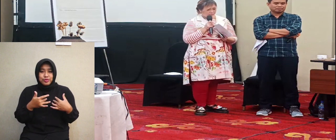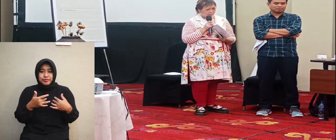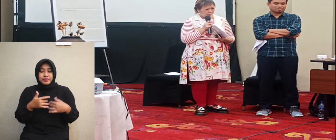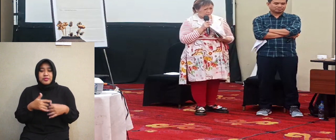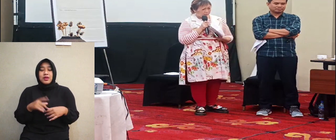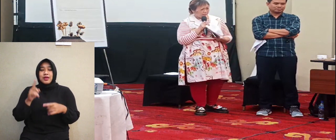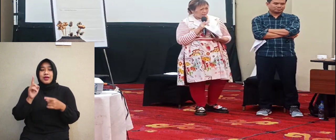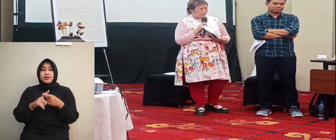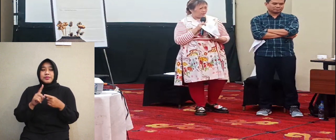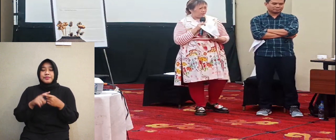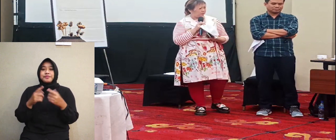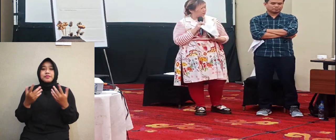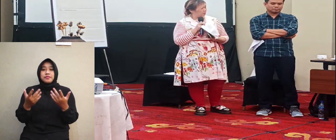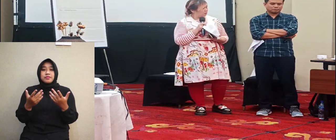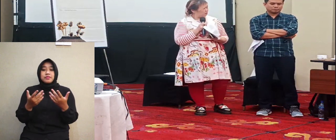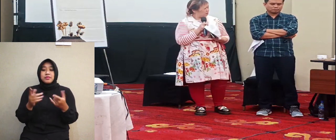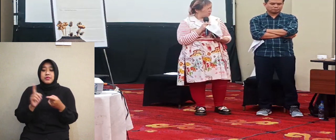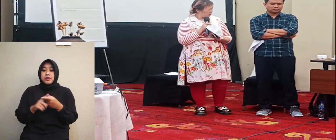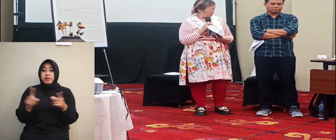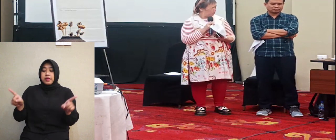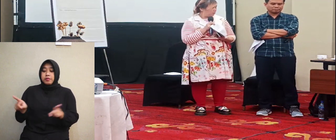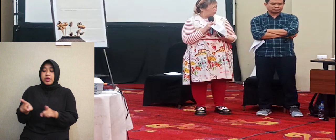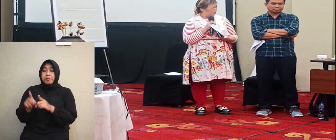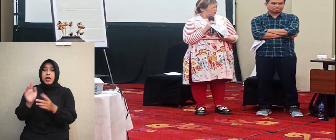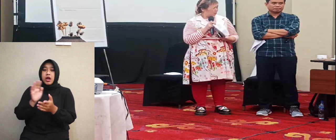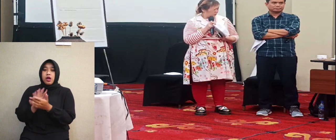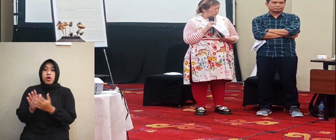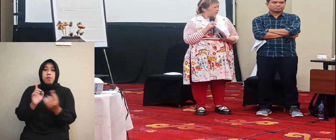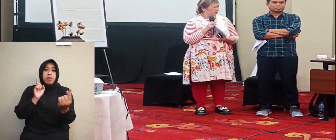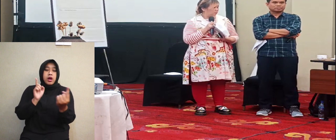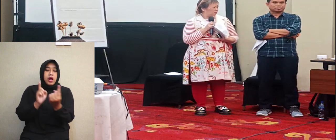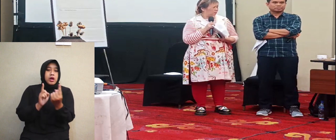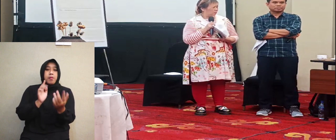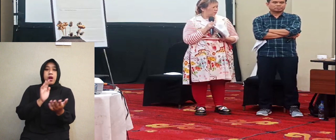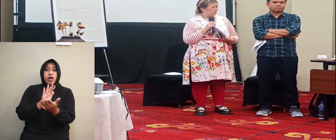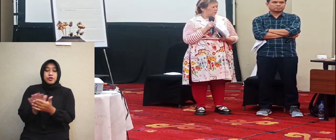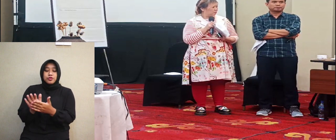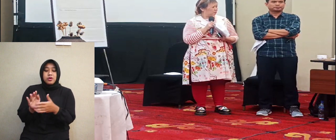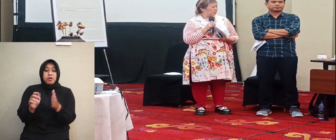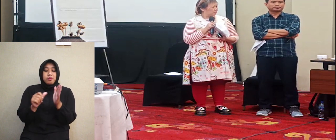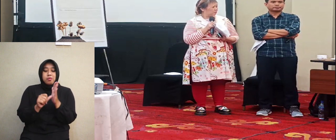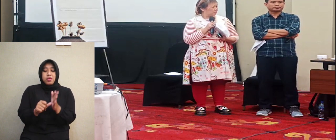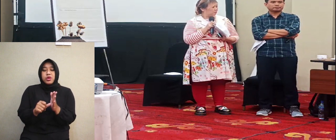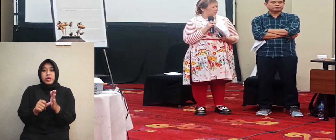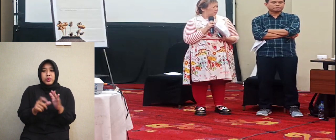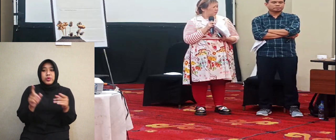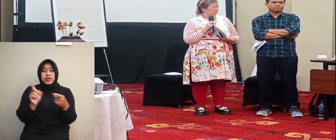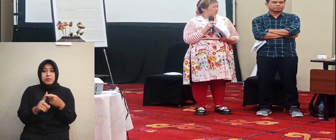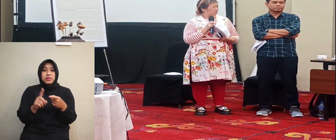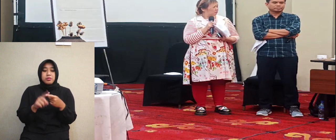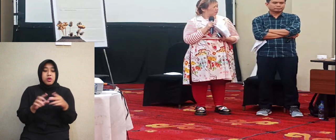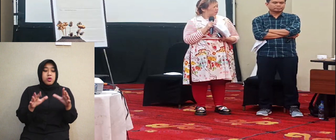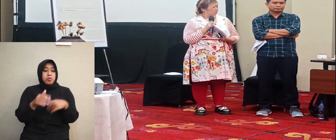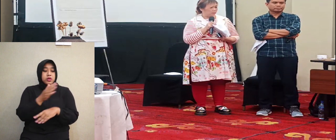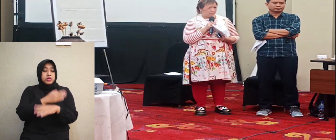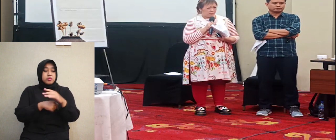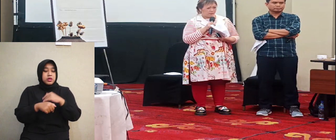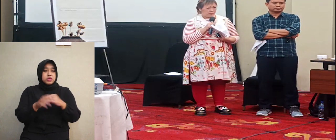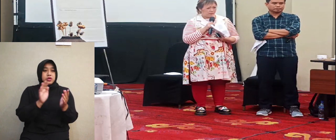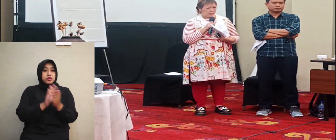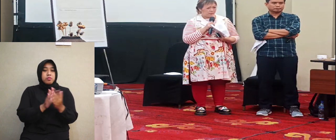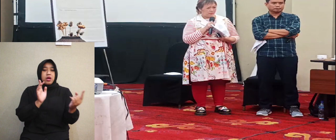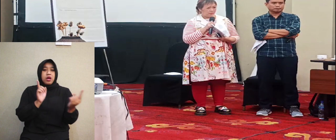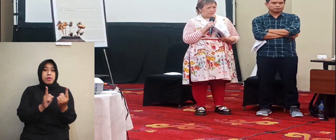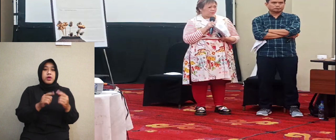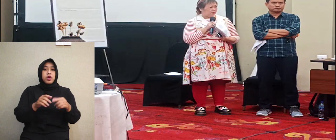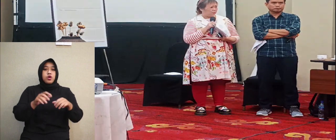teman-teman mendampingi langsung berhadapan langsung dan membantu teman-teman penyandang disabilitas yang berhadapan